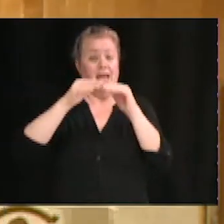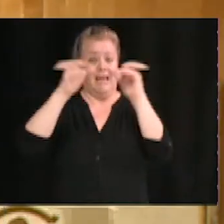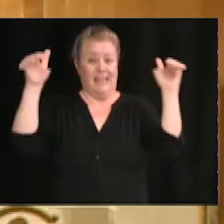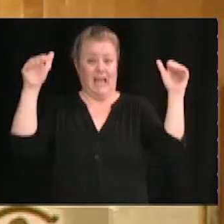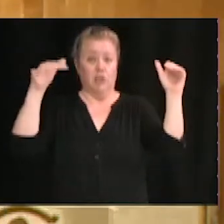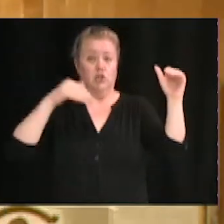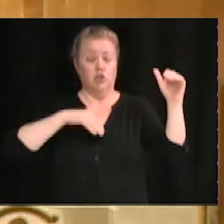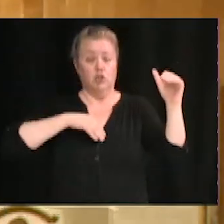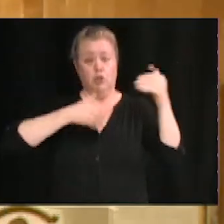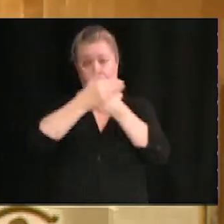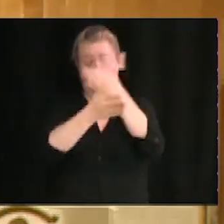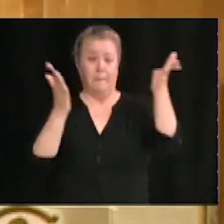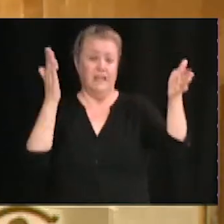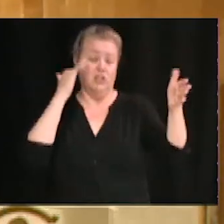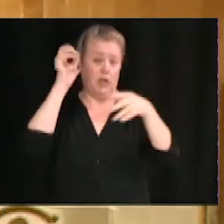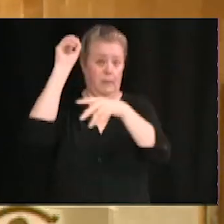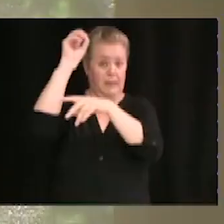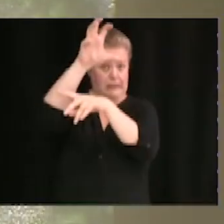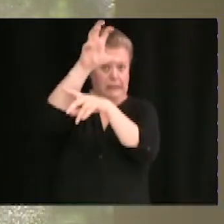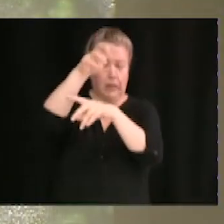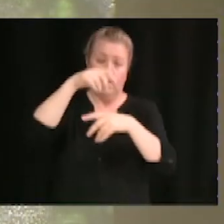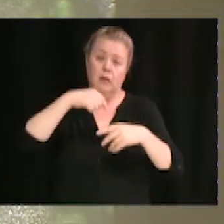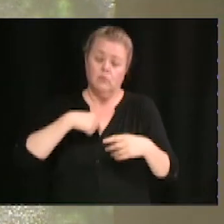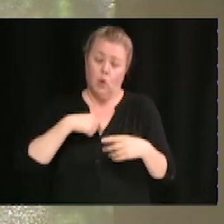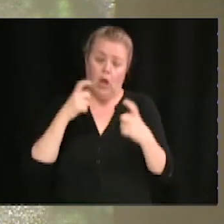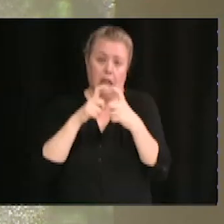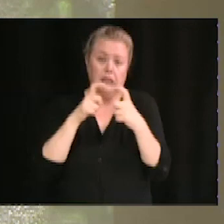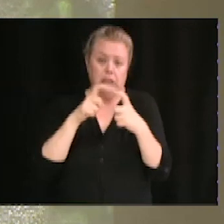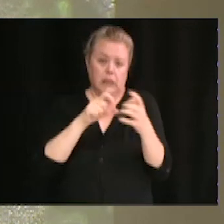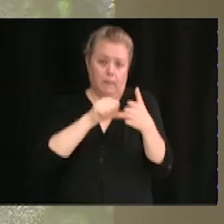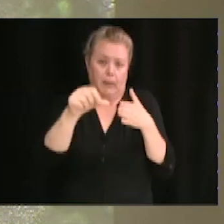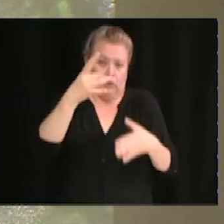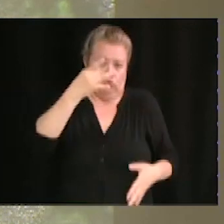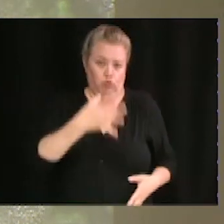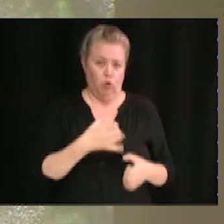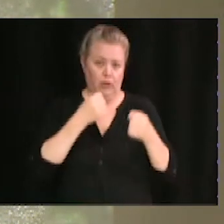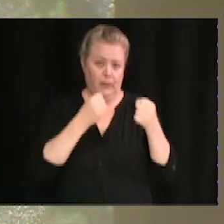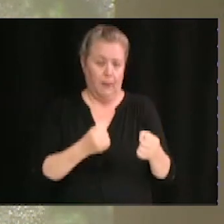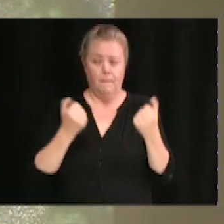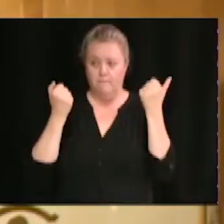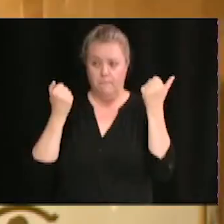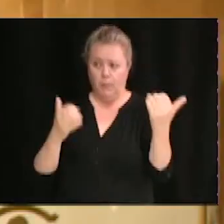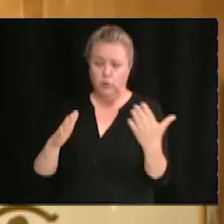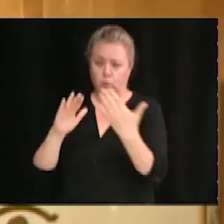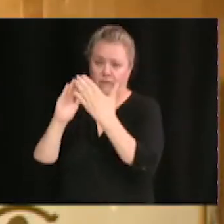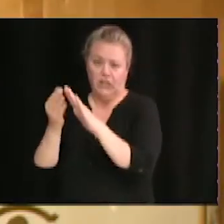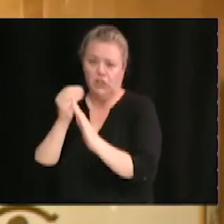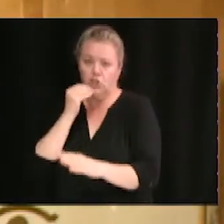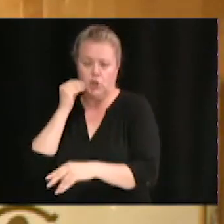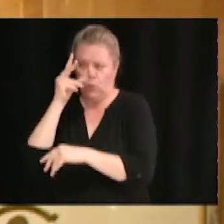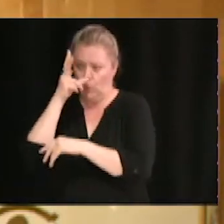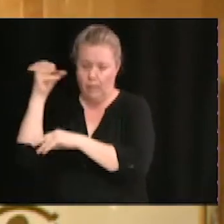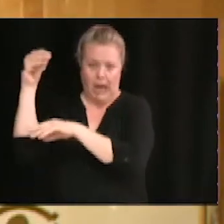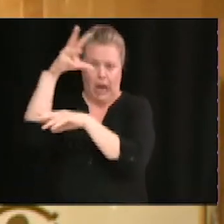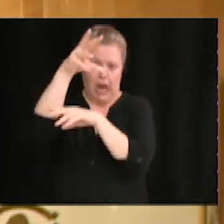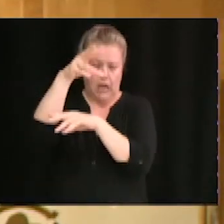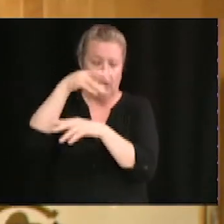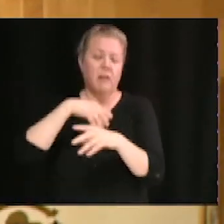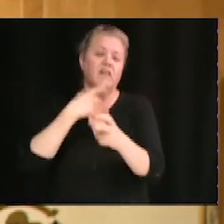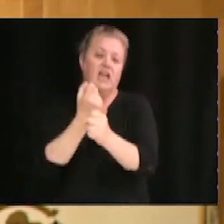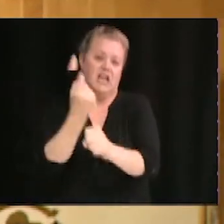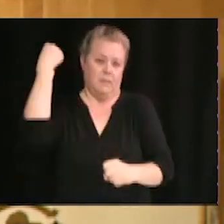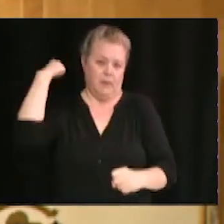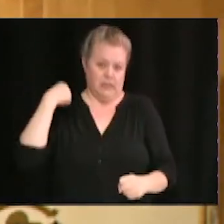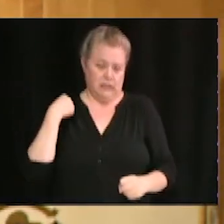Mais je suis capable de payer mon électricité, je ne demande pas à la ville de payer ça. Tu sais, puis je comprends pas. Fait que l'an passé, bien, j'étais